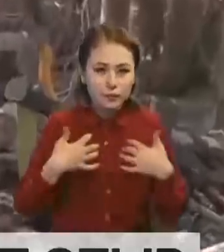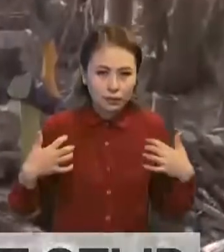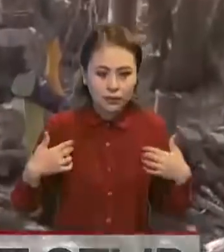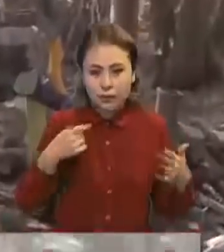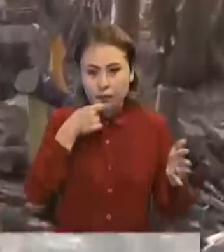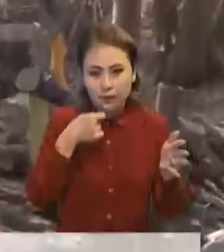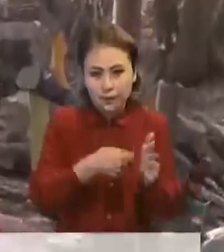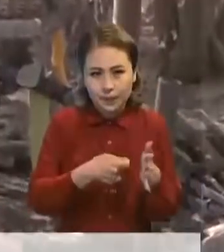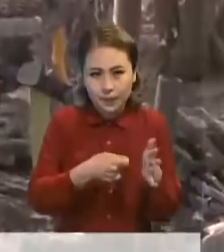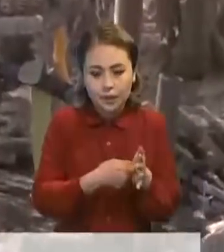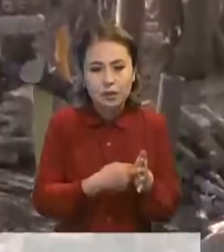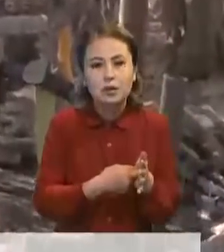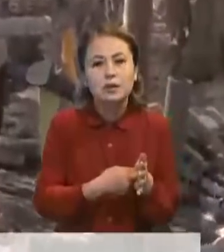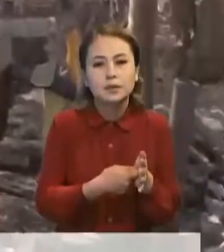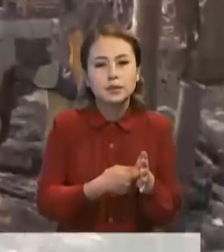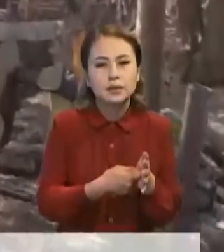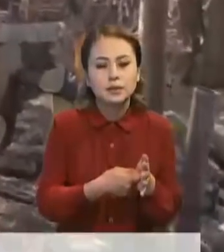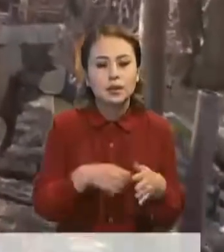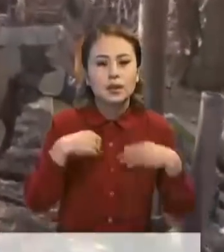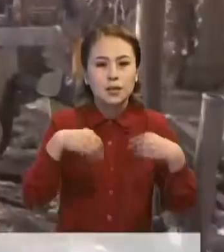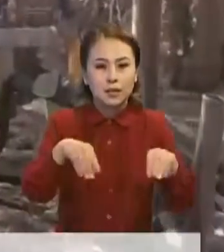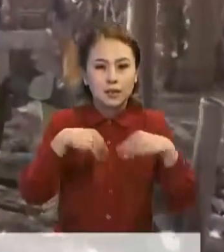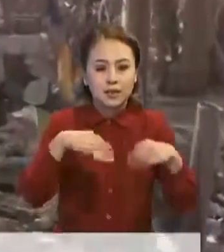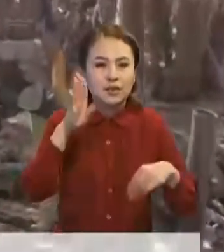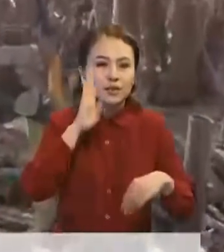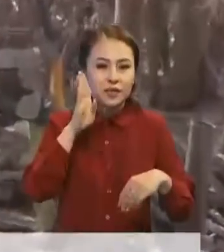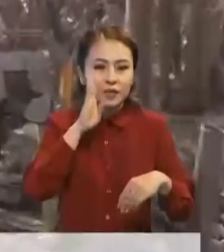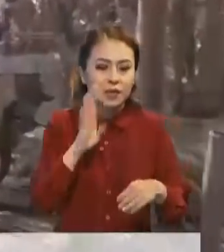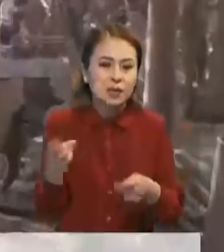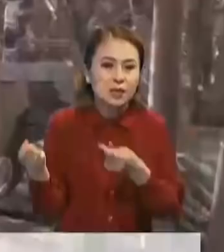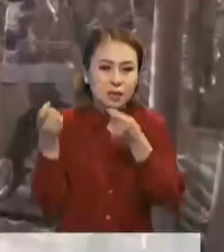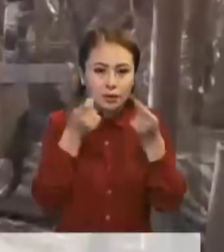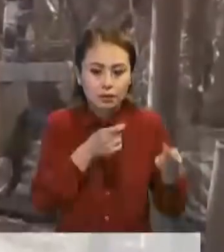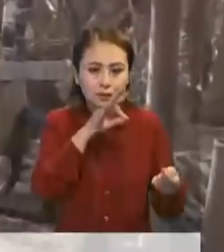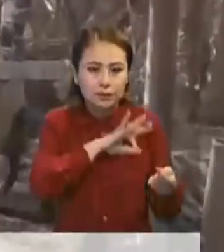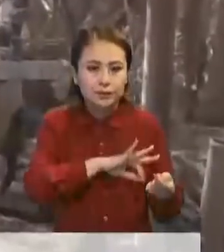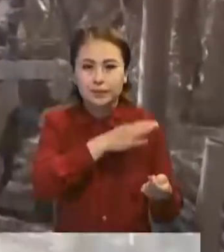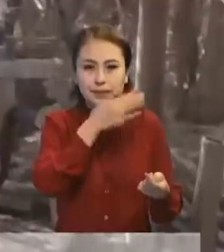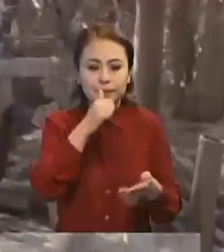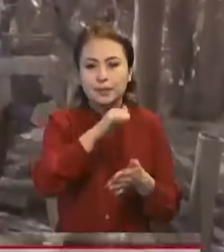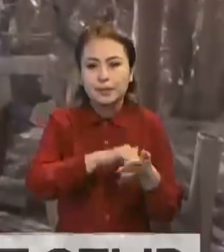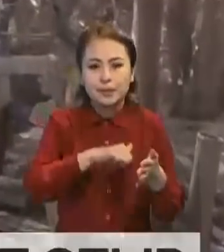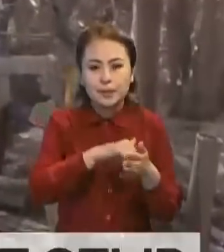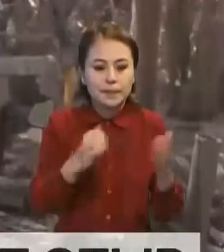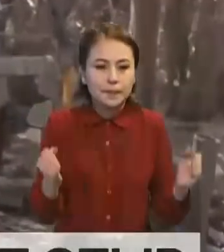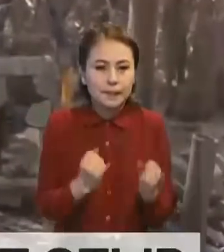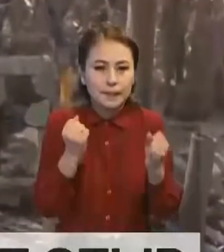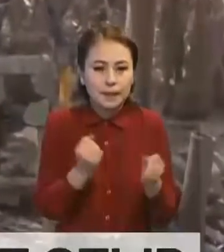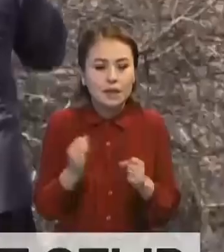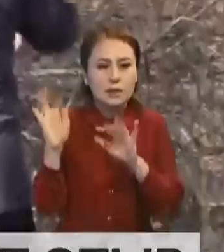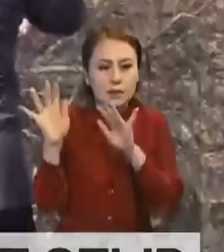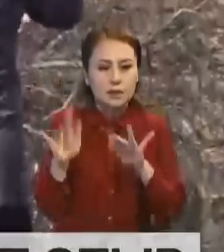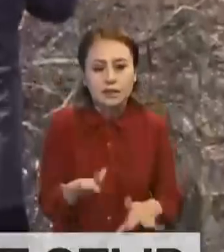суды өзіміз тұтынамыз, малға береміз, бау-бақшаға пайдаланамыз. Бізге су тасымалдау тиімсіз, себебі қыста жолды қар басып